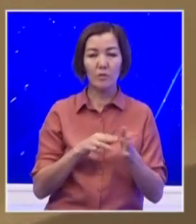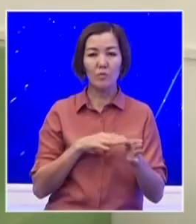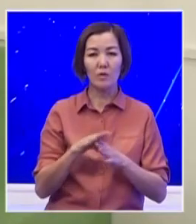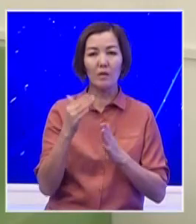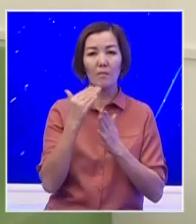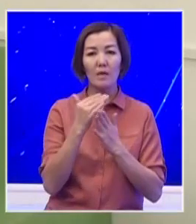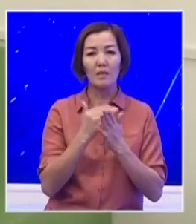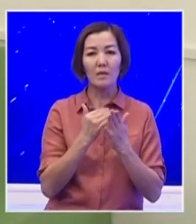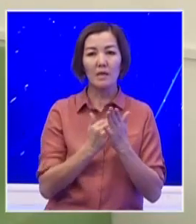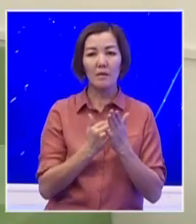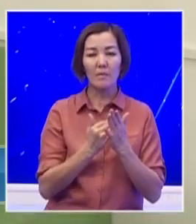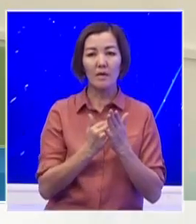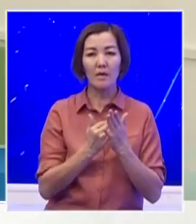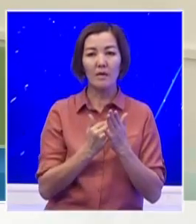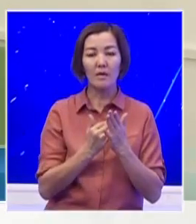шыққаннан кейін